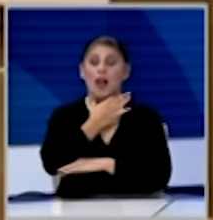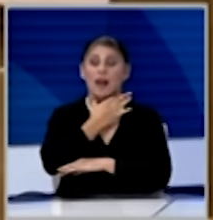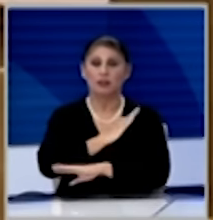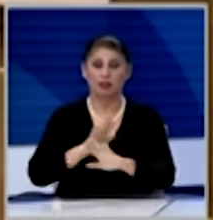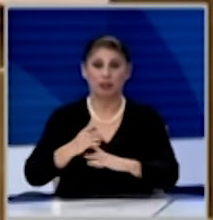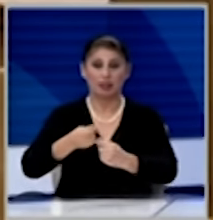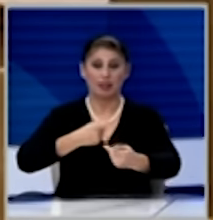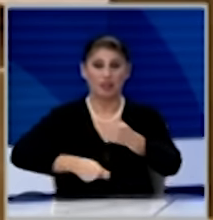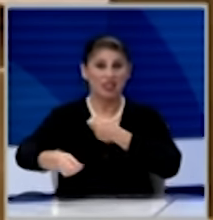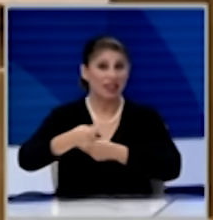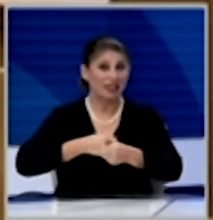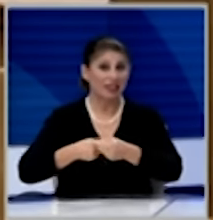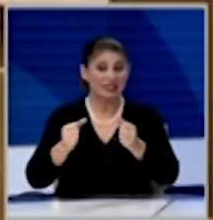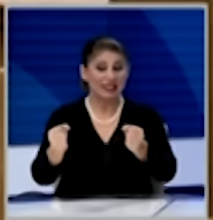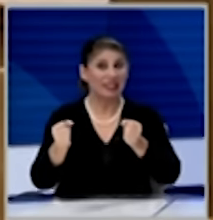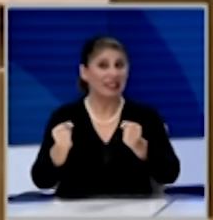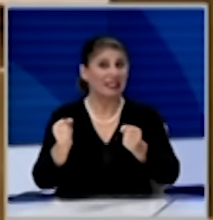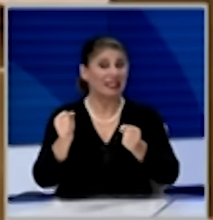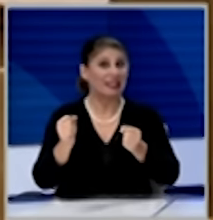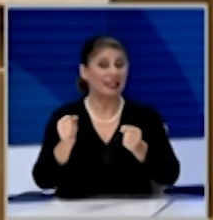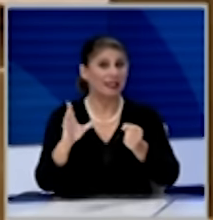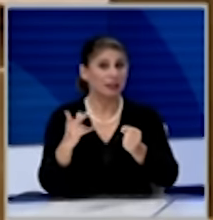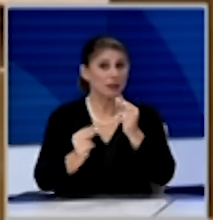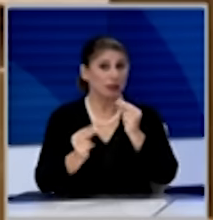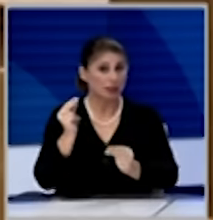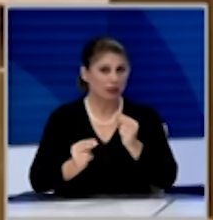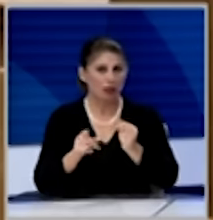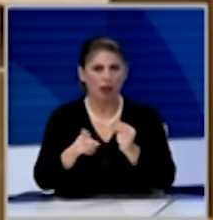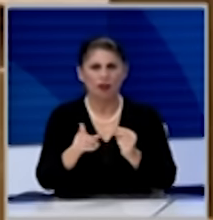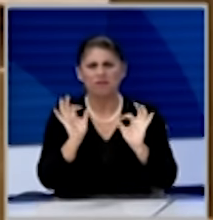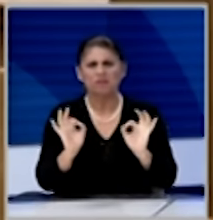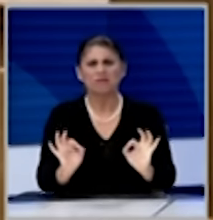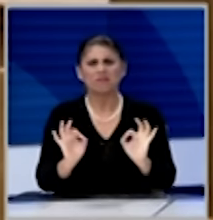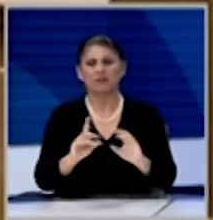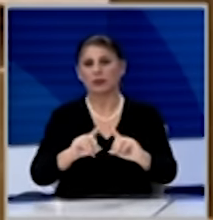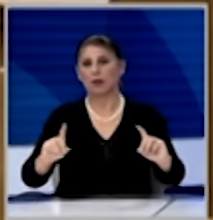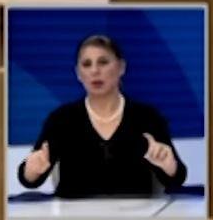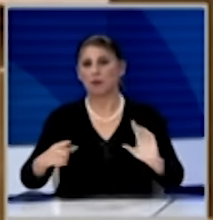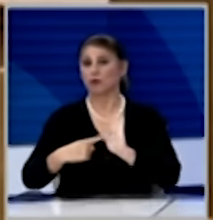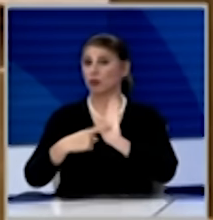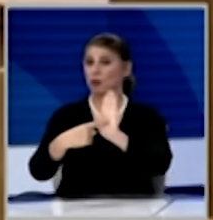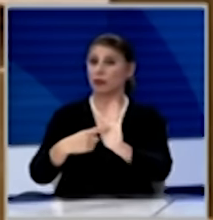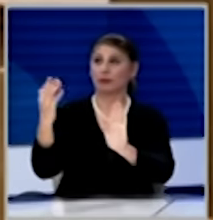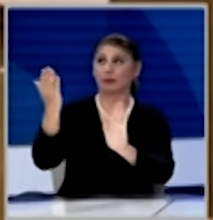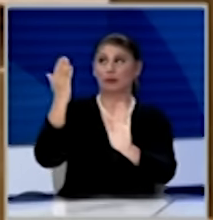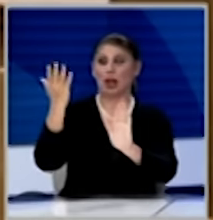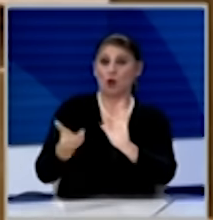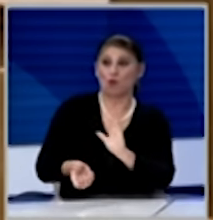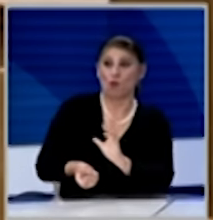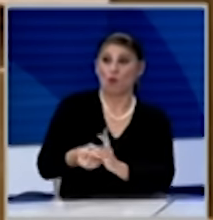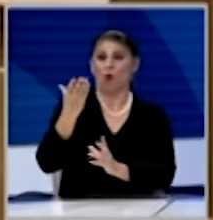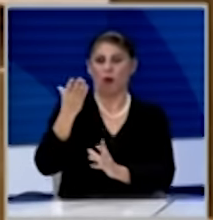και διαχείρισης κρίσεων αυτά τα αυτονόητα πράγματα δηλαδή που τα παρουσιάζετε τάχα και ως